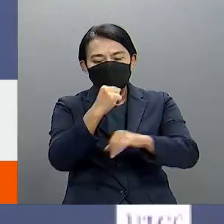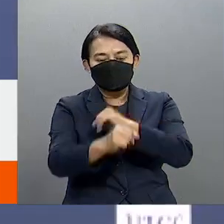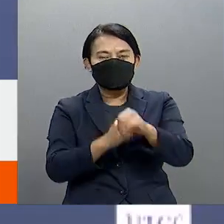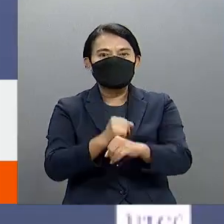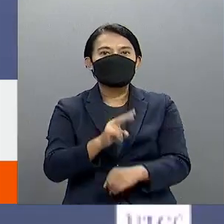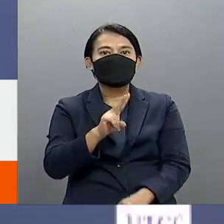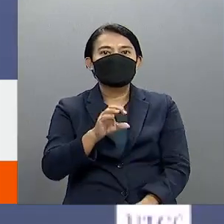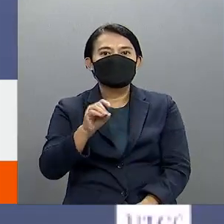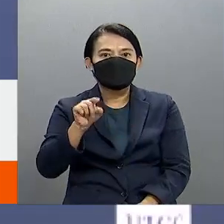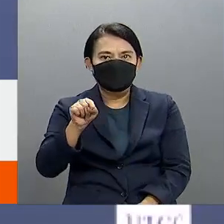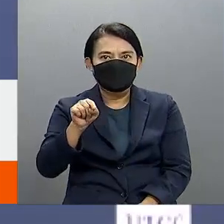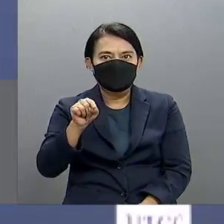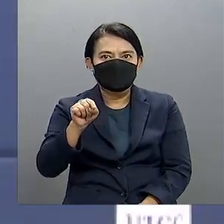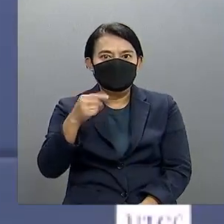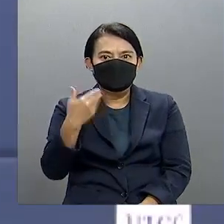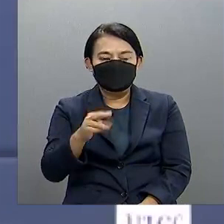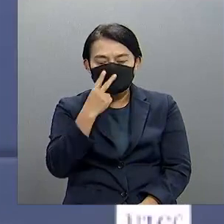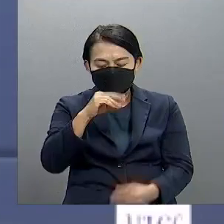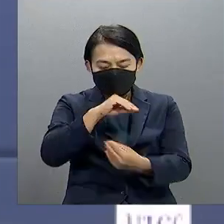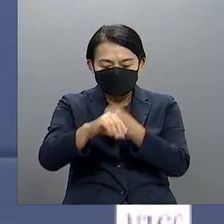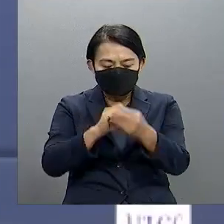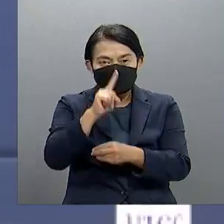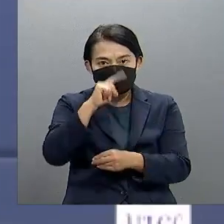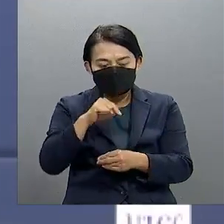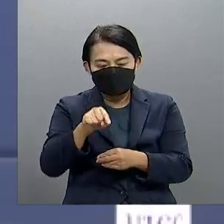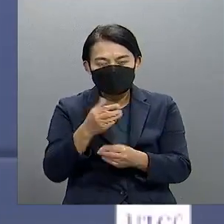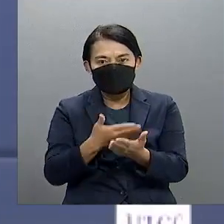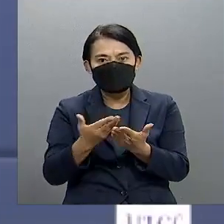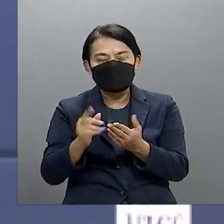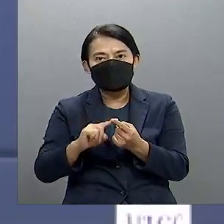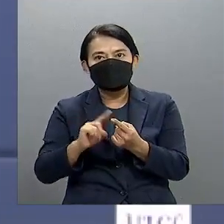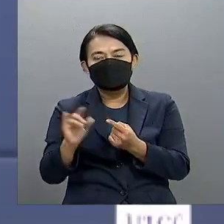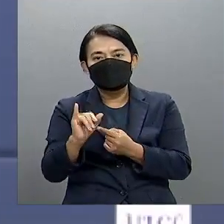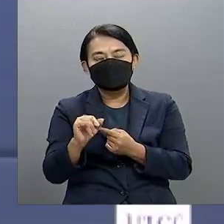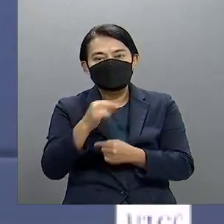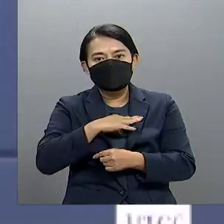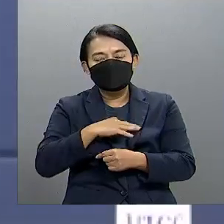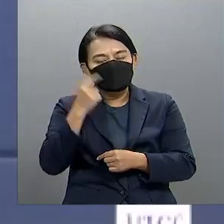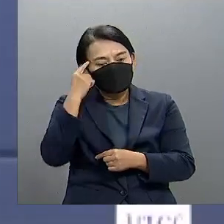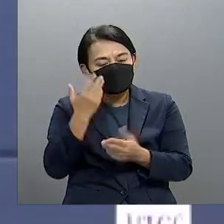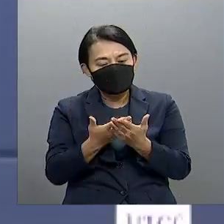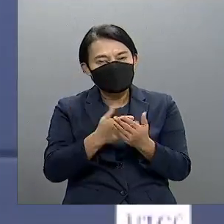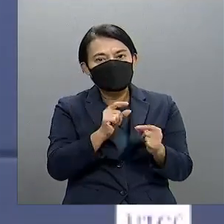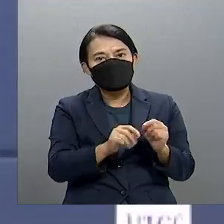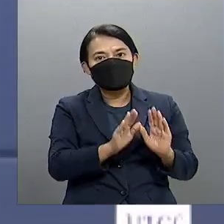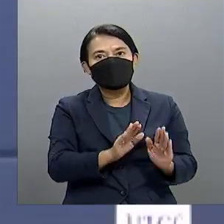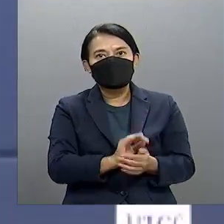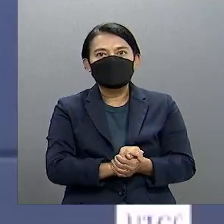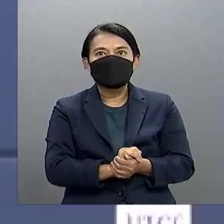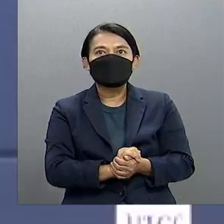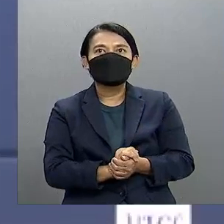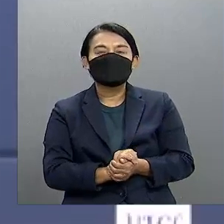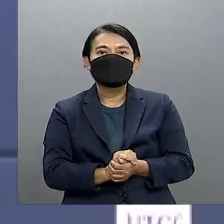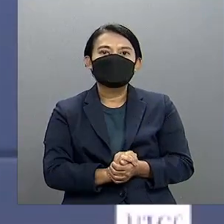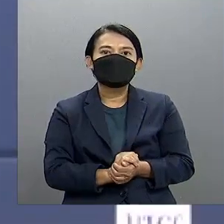าศปกคลุมเศรษฐกิจไทยที่กำลังซื้อยังไม่ฟื้นนะครับเพราะฉะนั้นนี่คือดัชนีความเชื่อมั่นผู้บริโภคสัญญาณเริ่มมีดังนั้นจุดสำคัญ